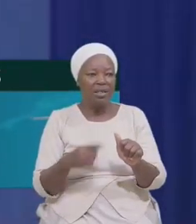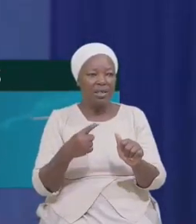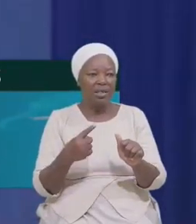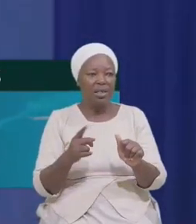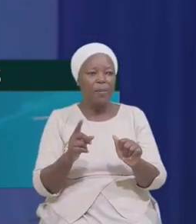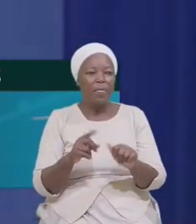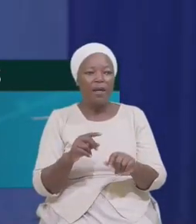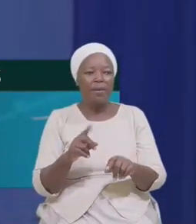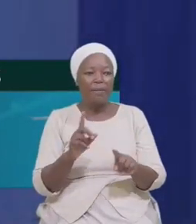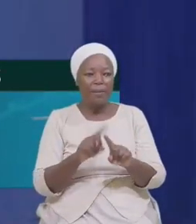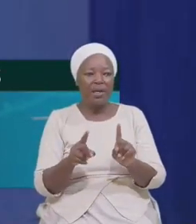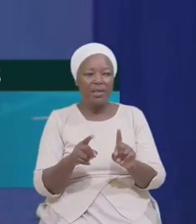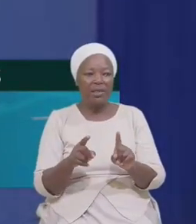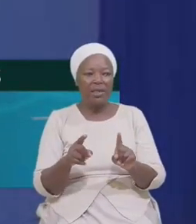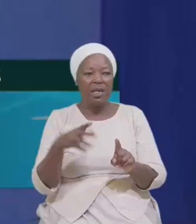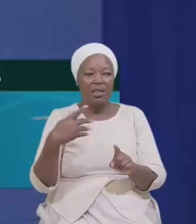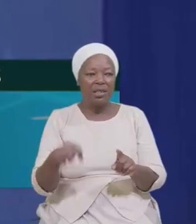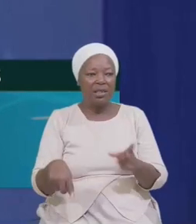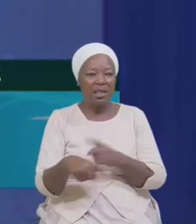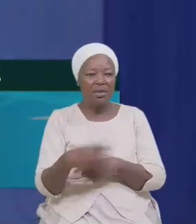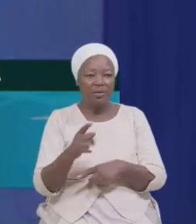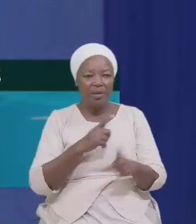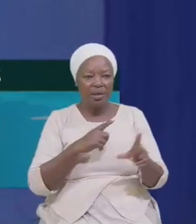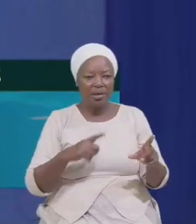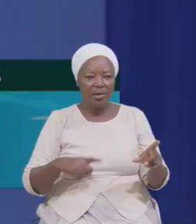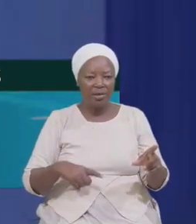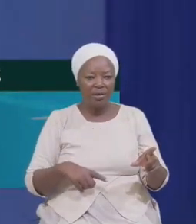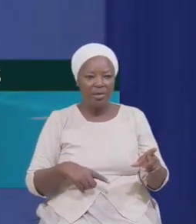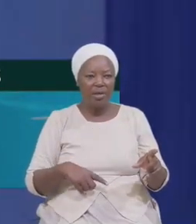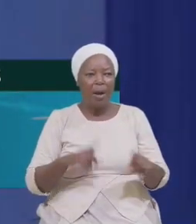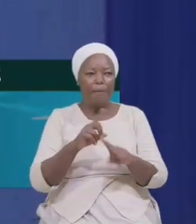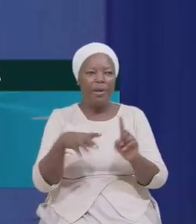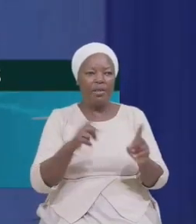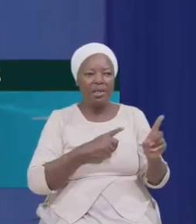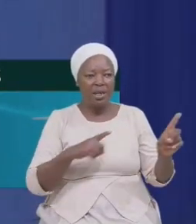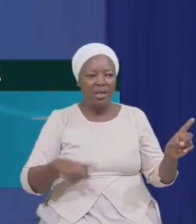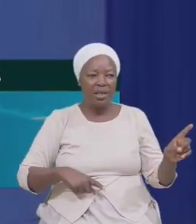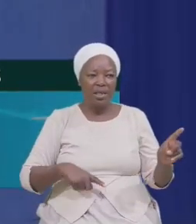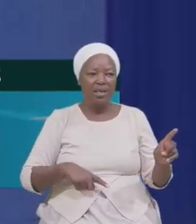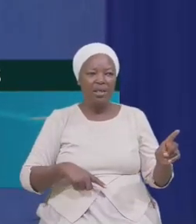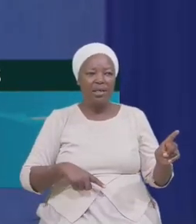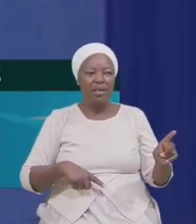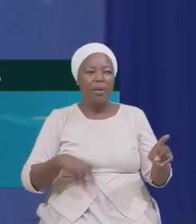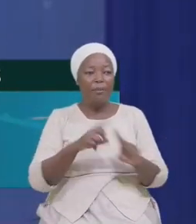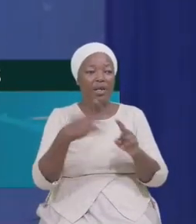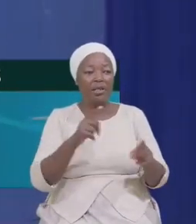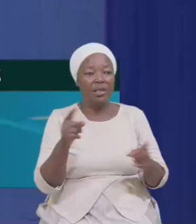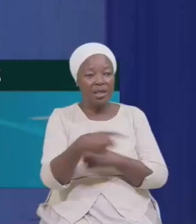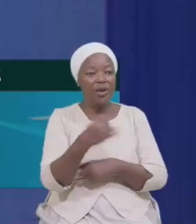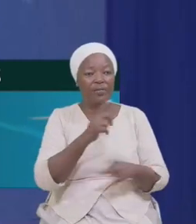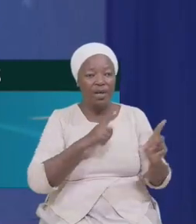du Seigneur viendra comme un voleur. En ce jour, les